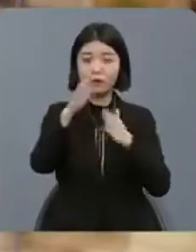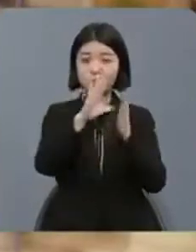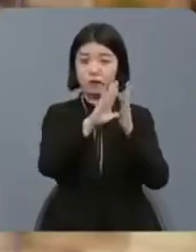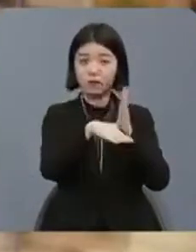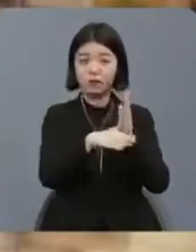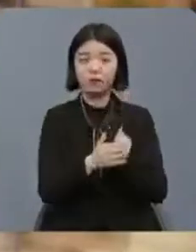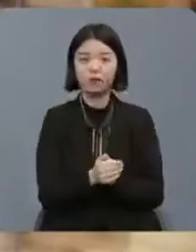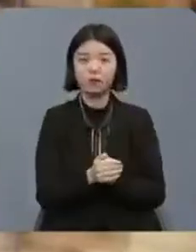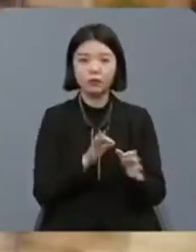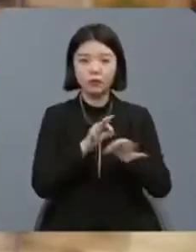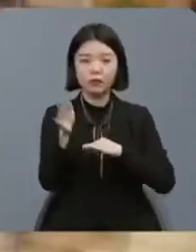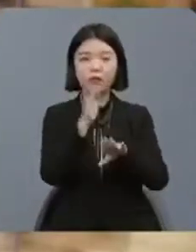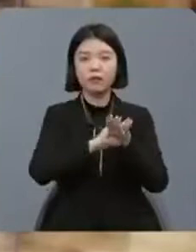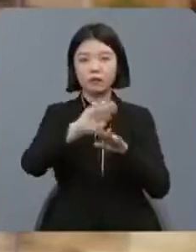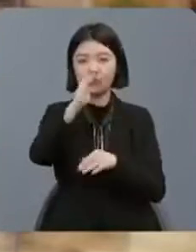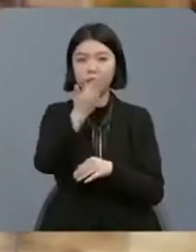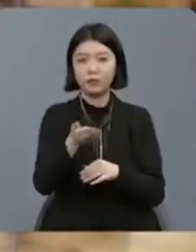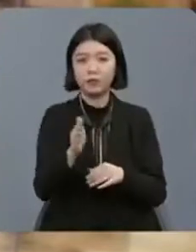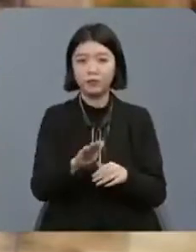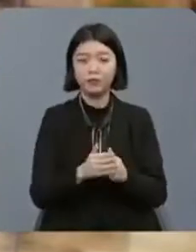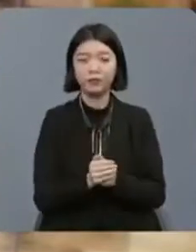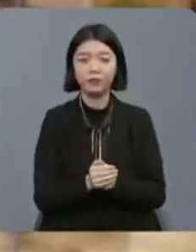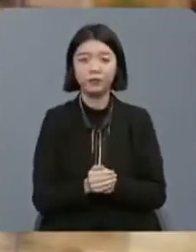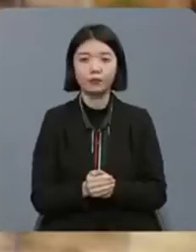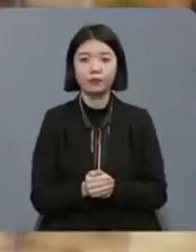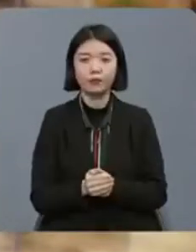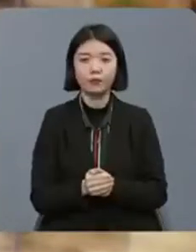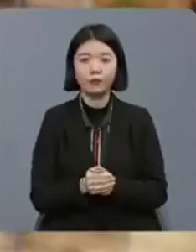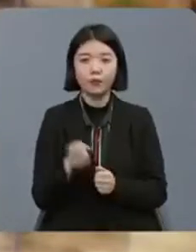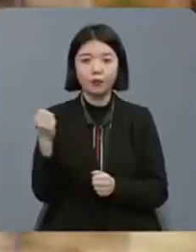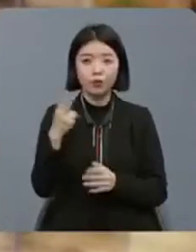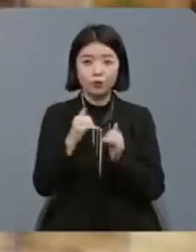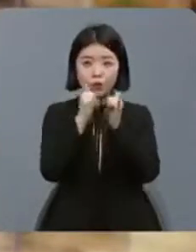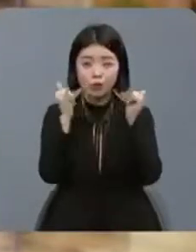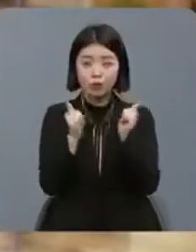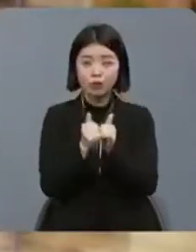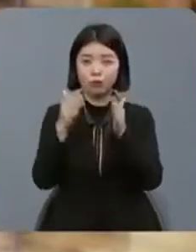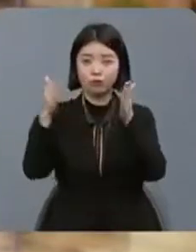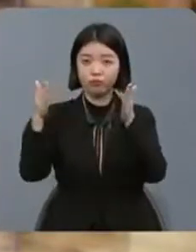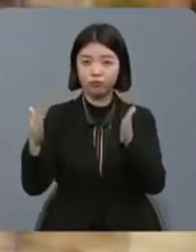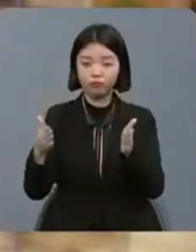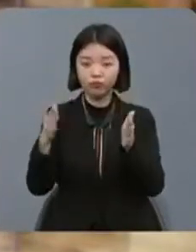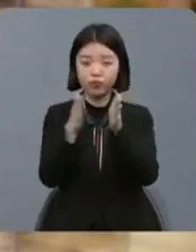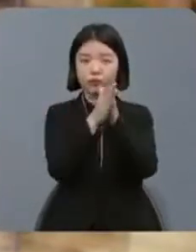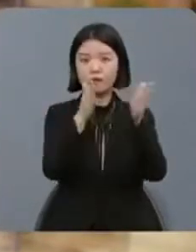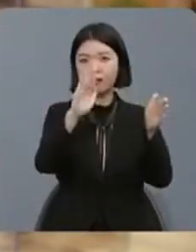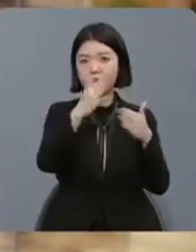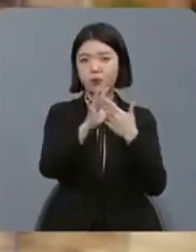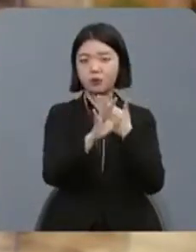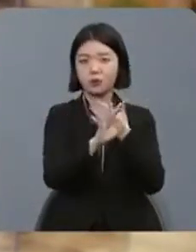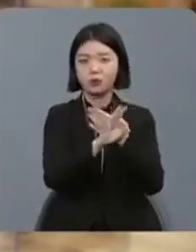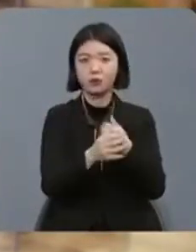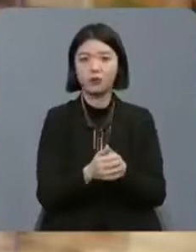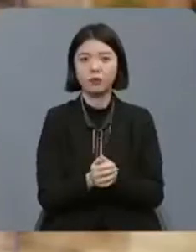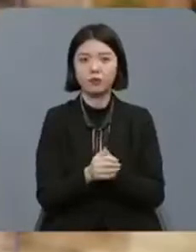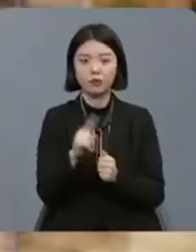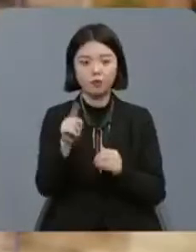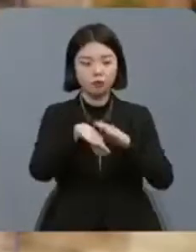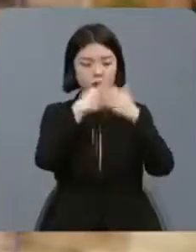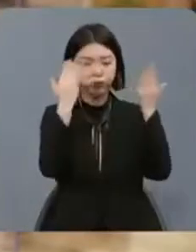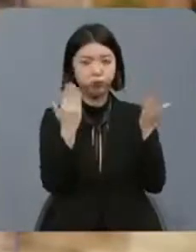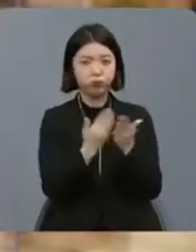때는 장사가 잘 됐어요. 근데 또 사회적 거리 두기가 시작되면서 뭐